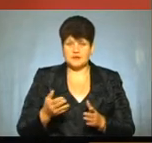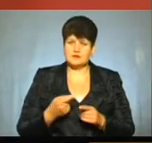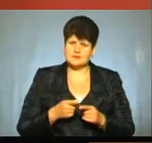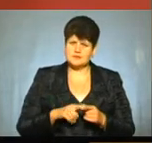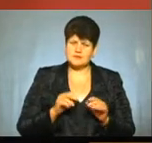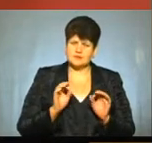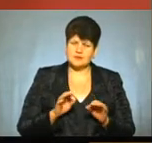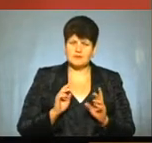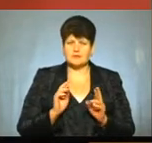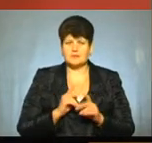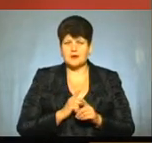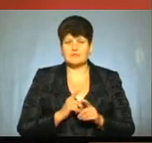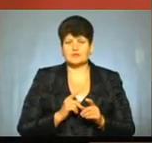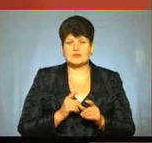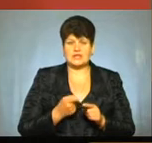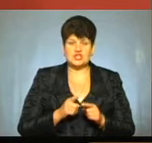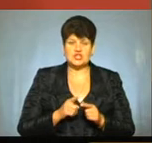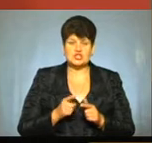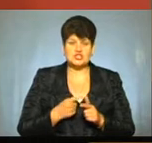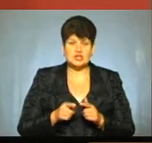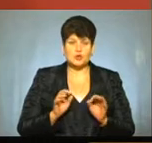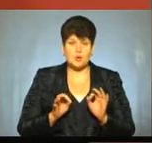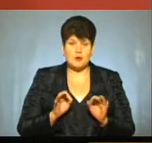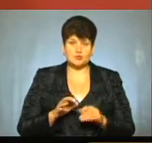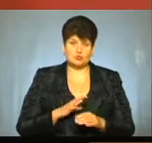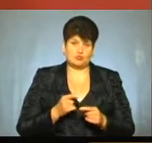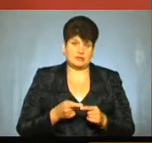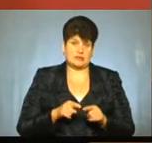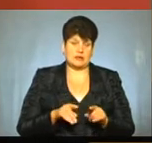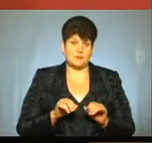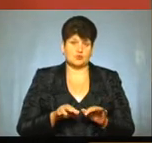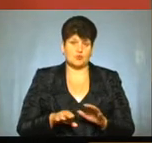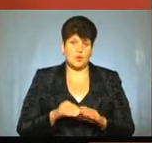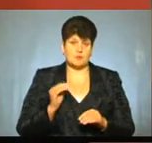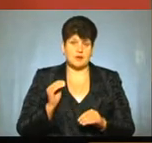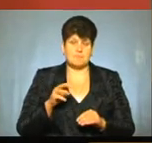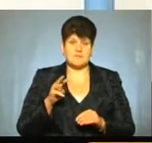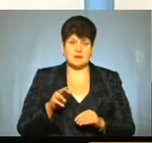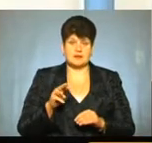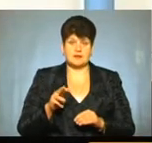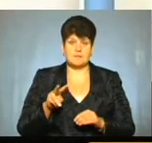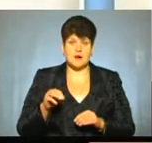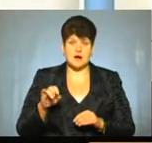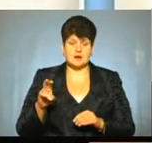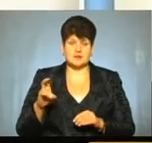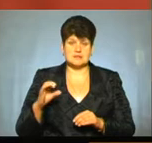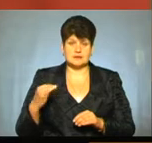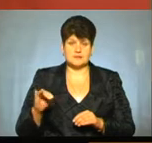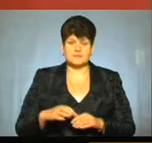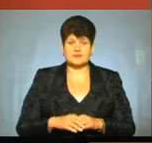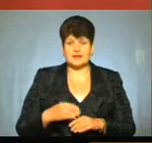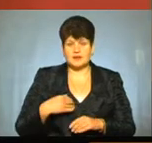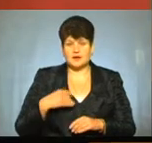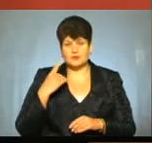губернатор. Наскільки це справедливо чи несправедливо і взагалі чи нормально, що була така процедура обрання Маркіяна Мальського,